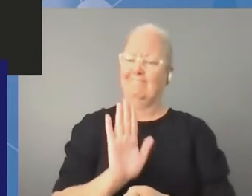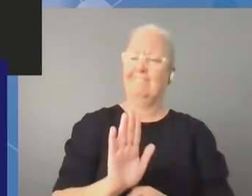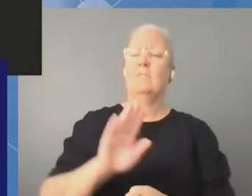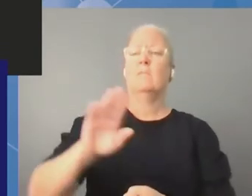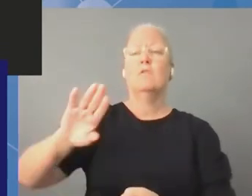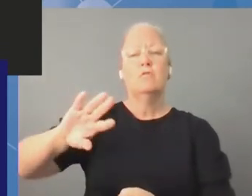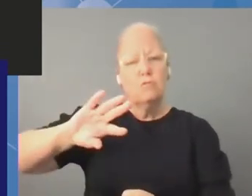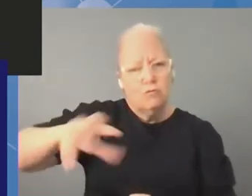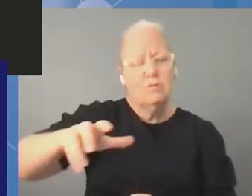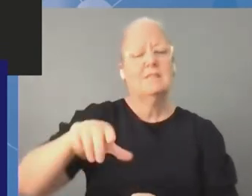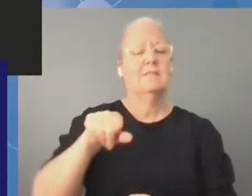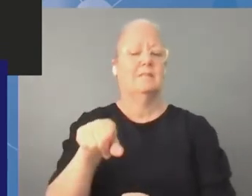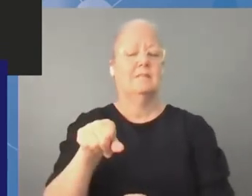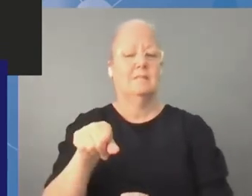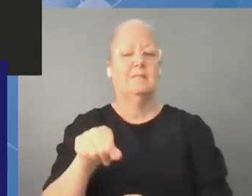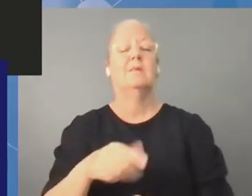可以